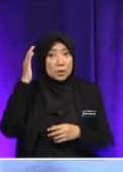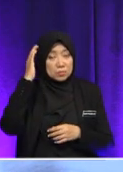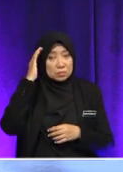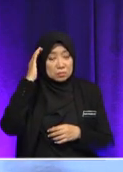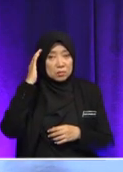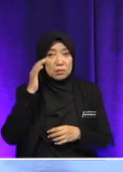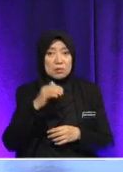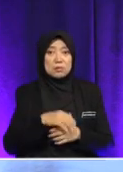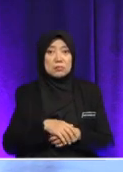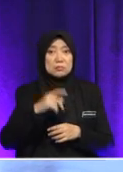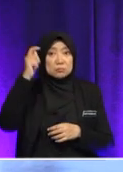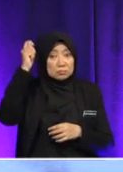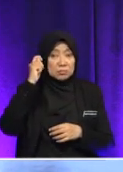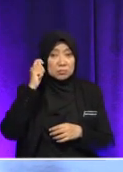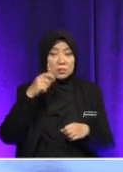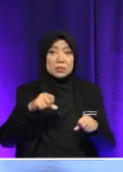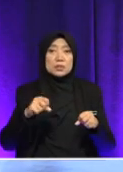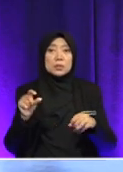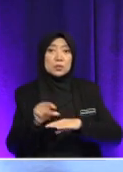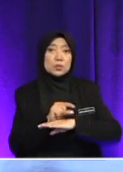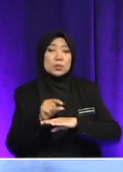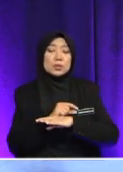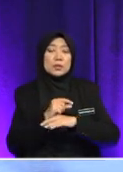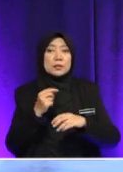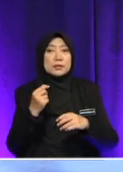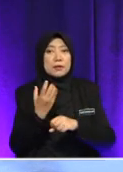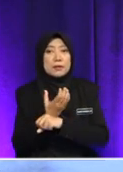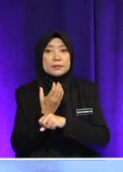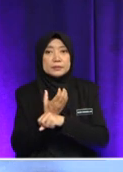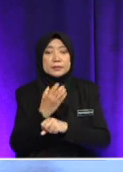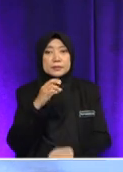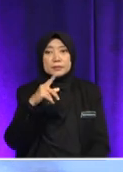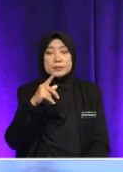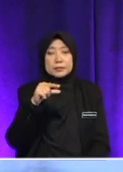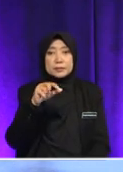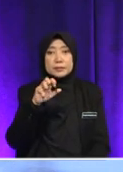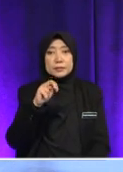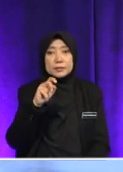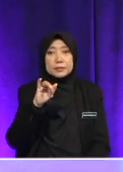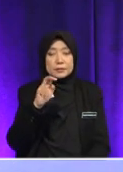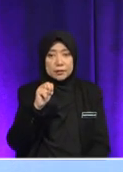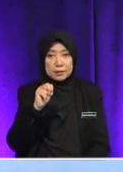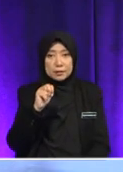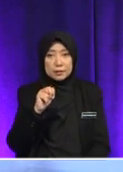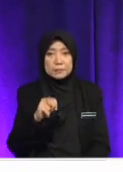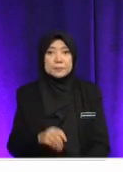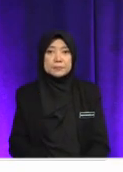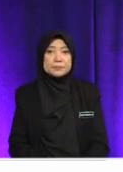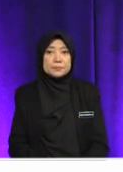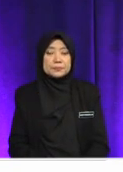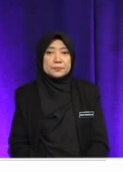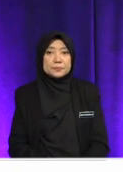pembuatan dia kita menggunakan kaca gentian Oke selain daripada helmet kita ada